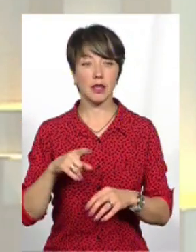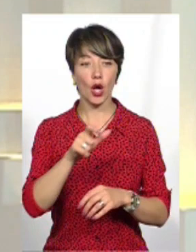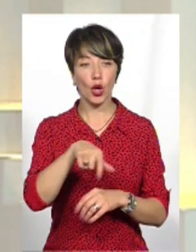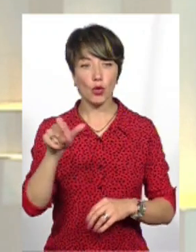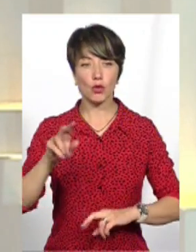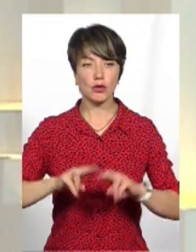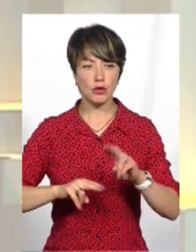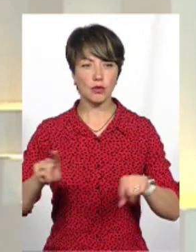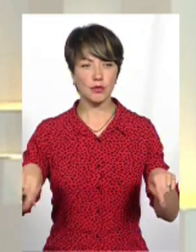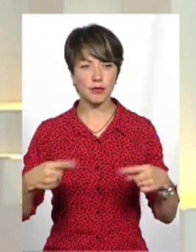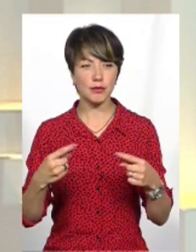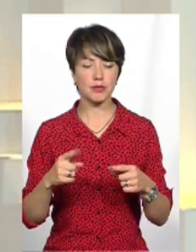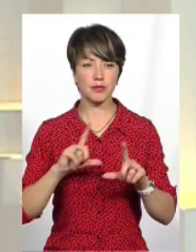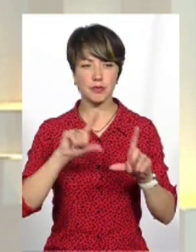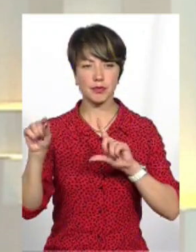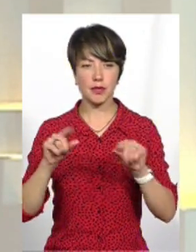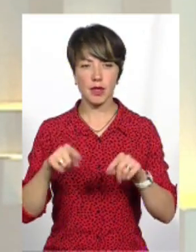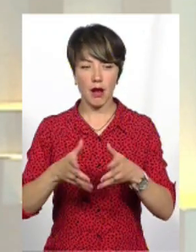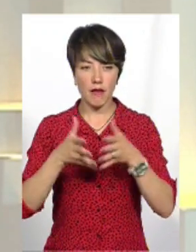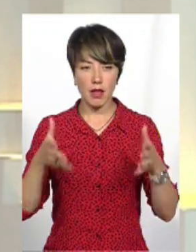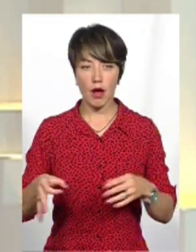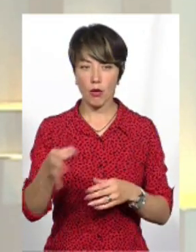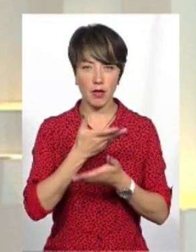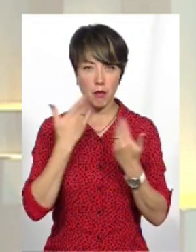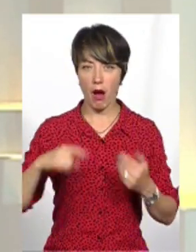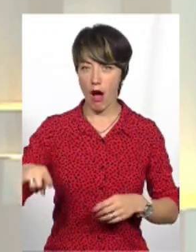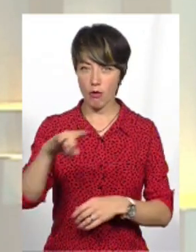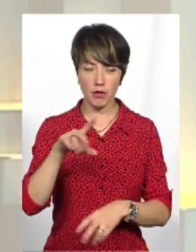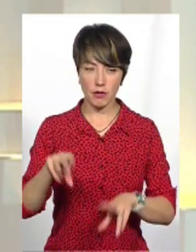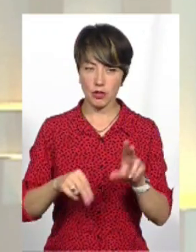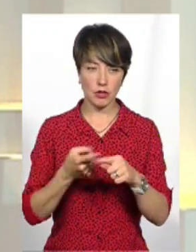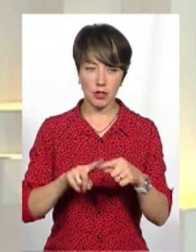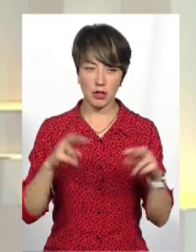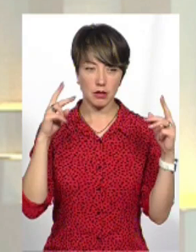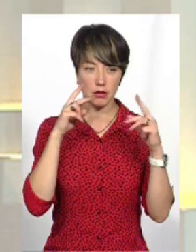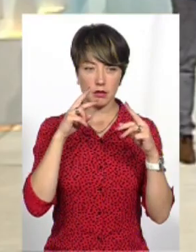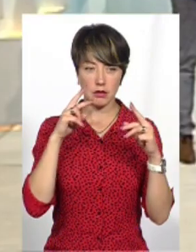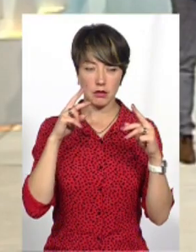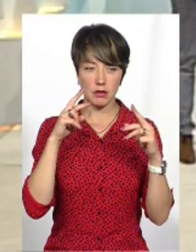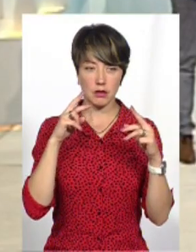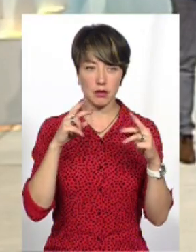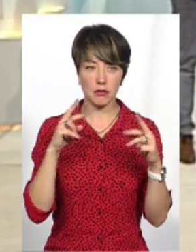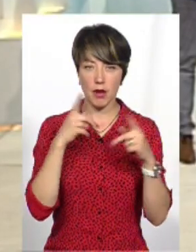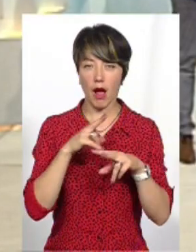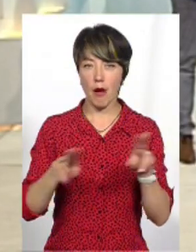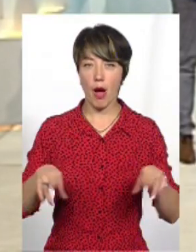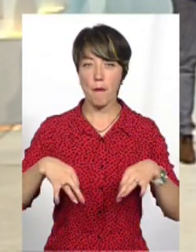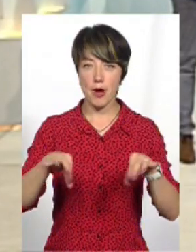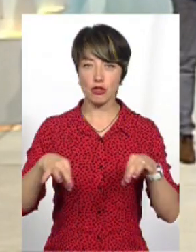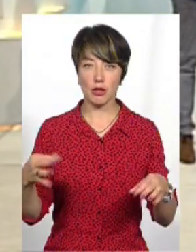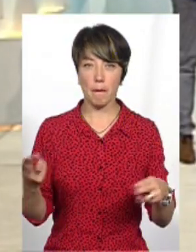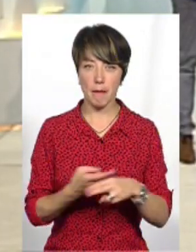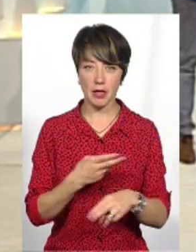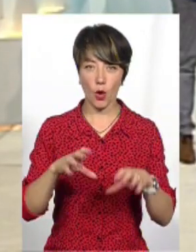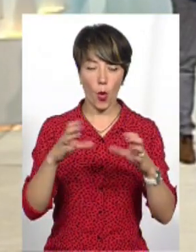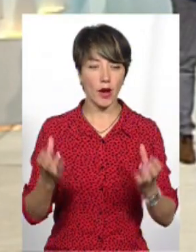Люди строять, значить, вигодно. Чому не, ну, така велика область і немає аеропорта, це, я вважаю, це, ну, все одно, що машина без коліс. Навіть